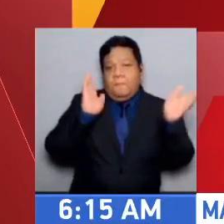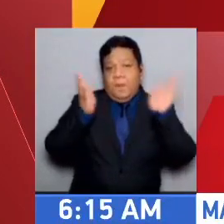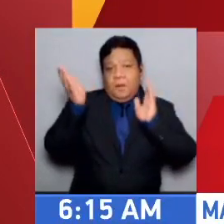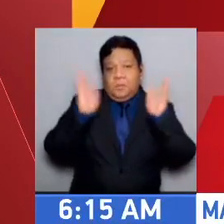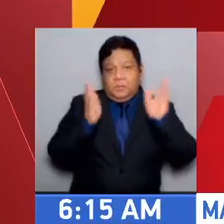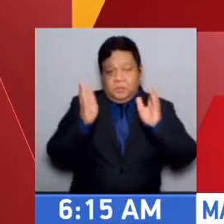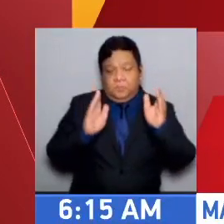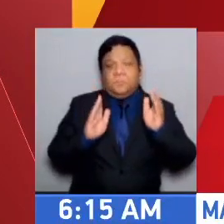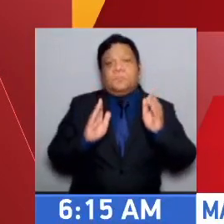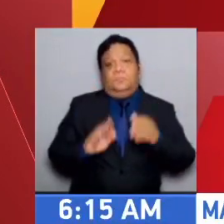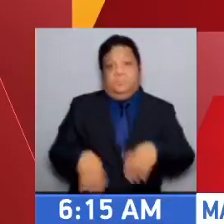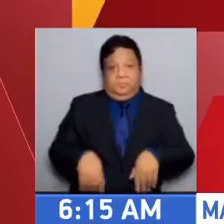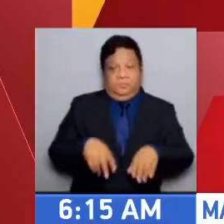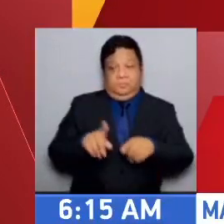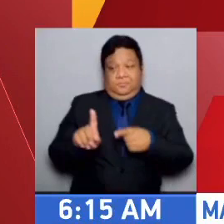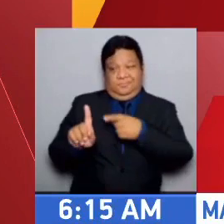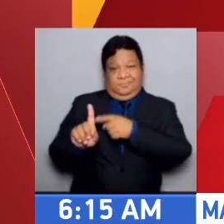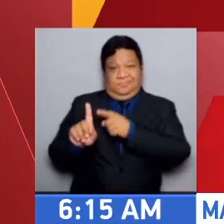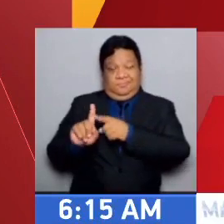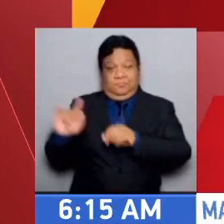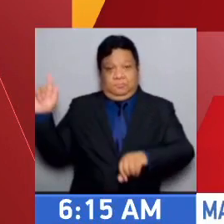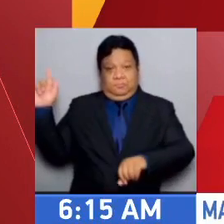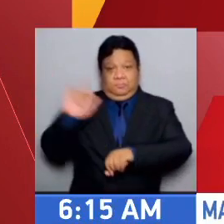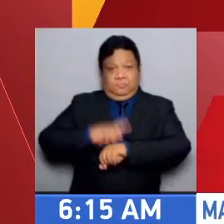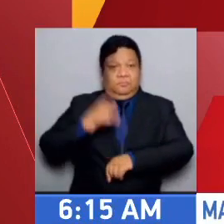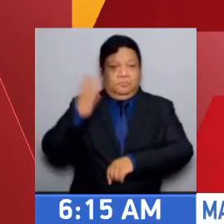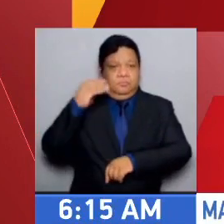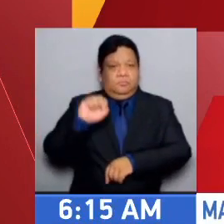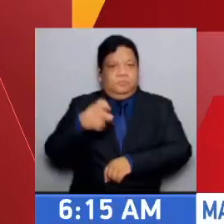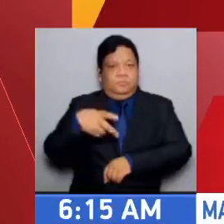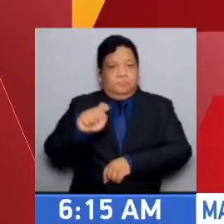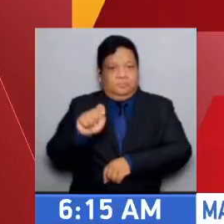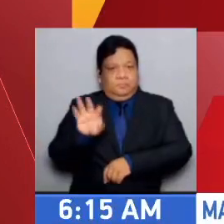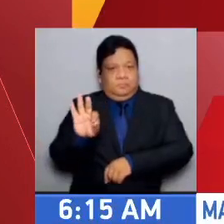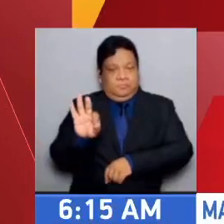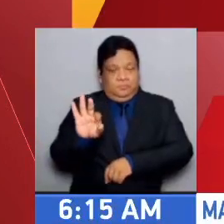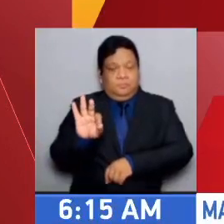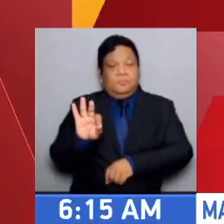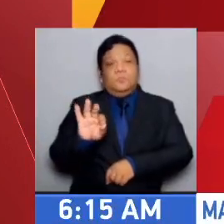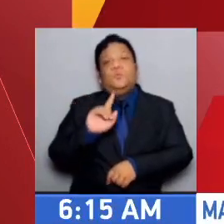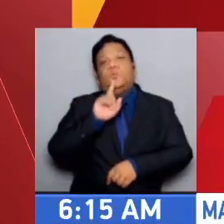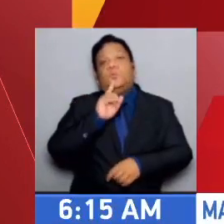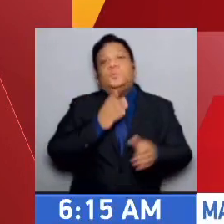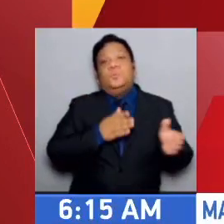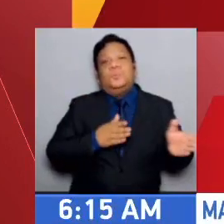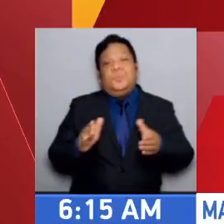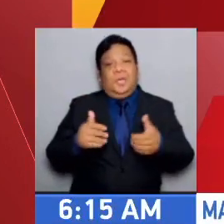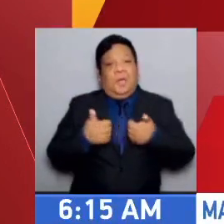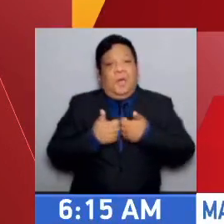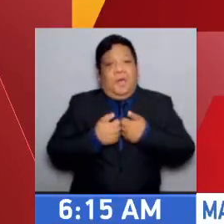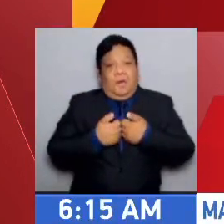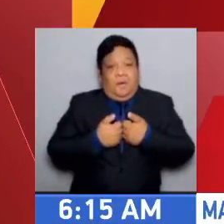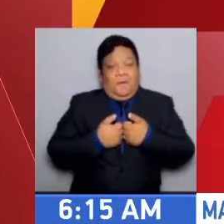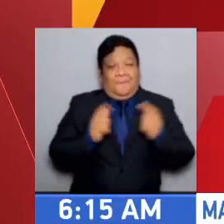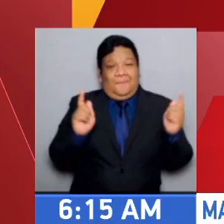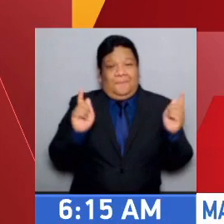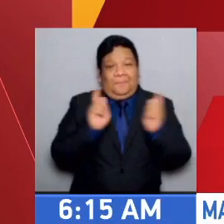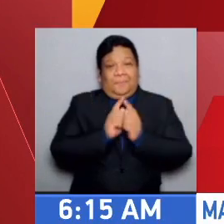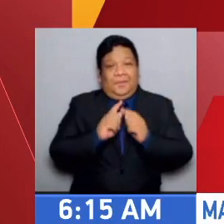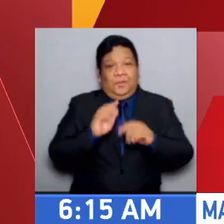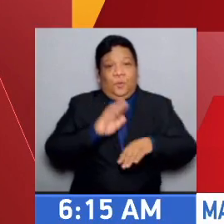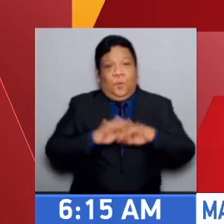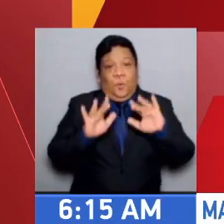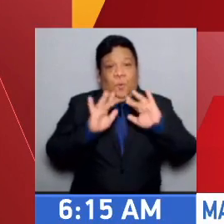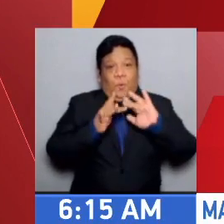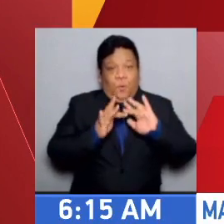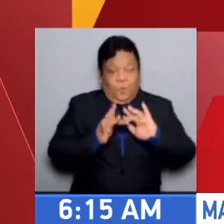Malaysian national noong September 9. Susunduin siya dapat ng kanyang nobyo na nakilala niya sa isang dating app, pero iba raw ang